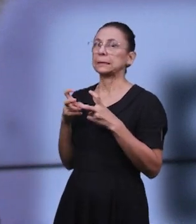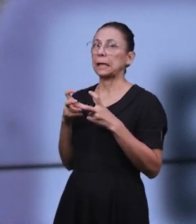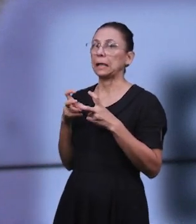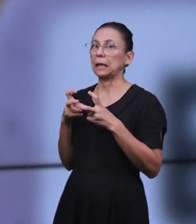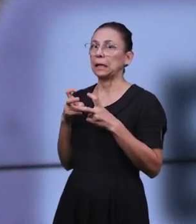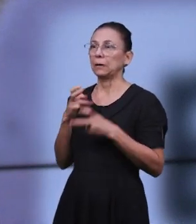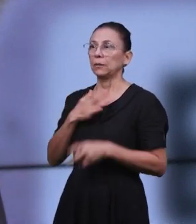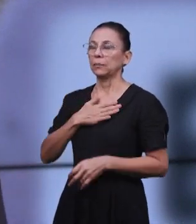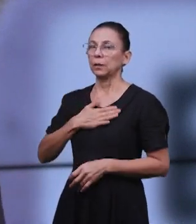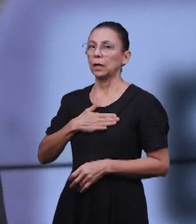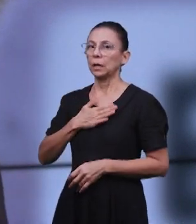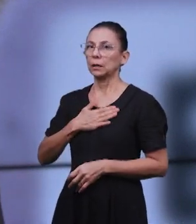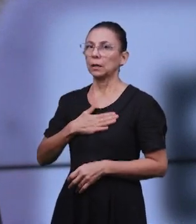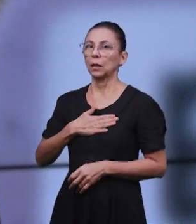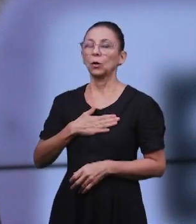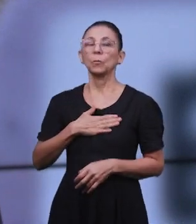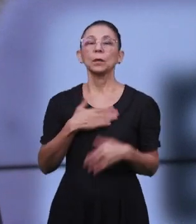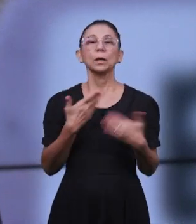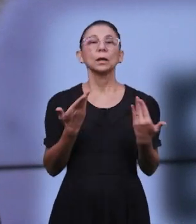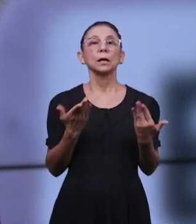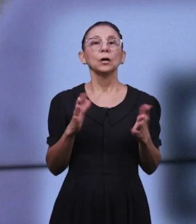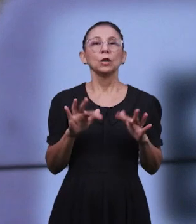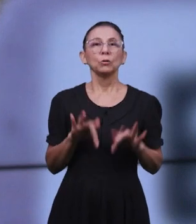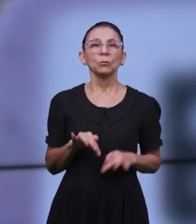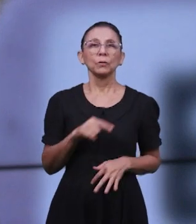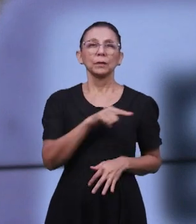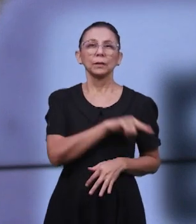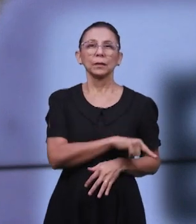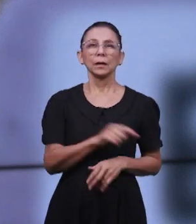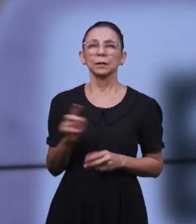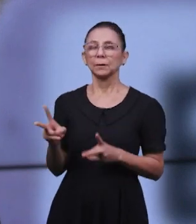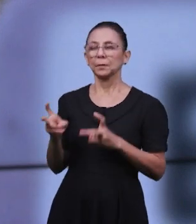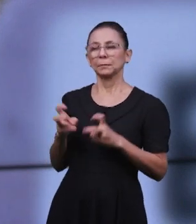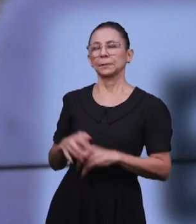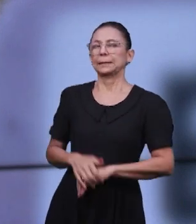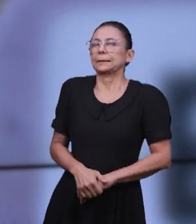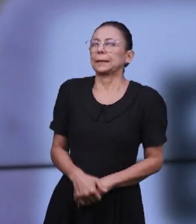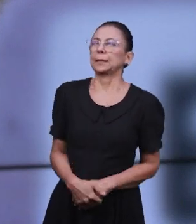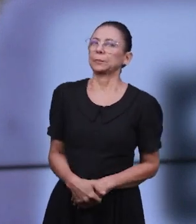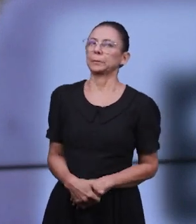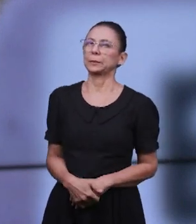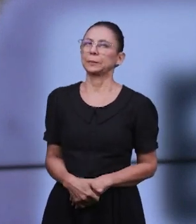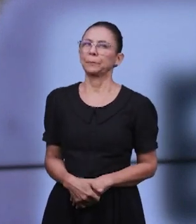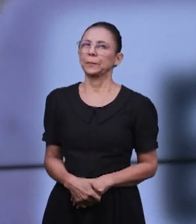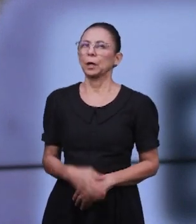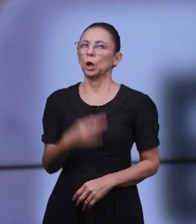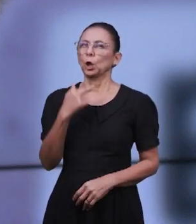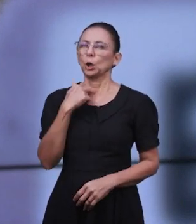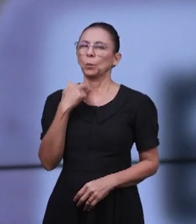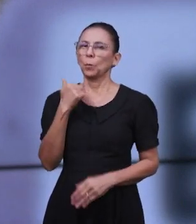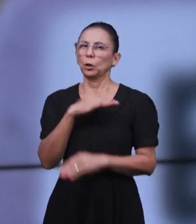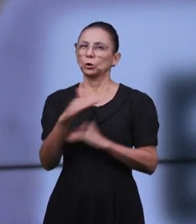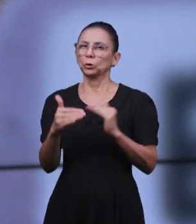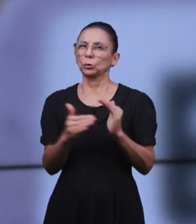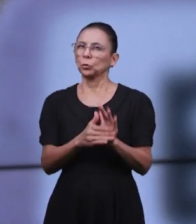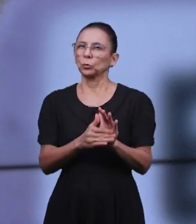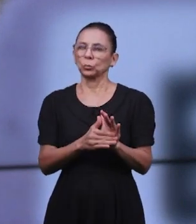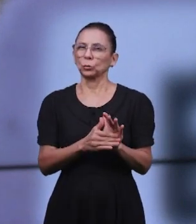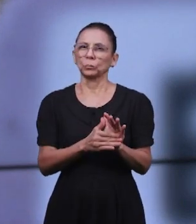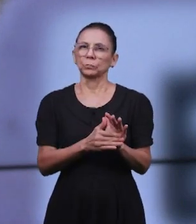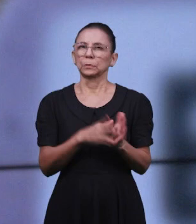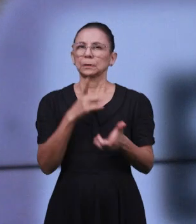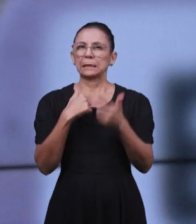dans la limite. Elle s'approprie des règles et à la fin, elle se rend compte que ce n'est pas toujours que les choses